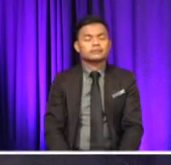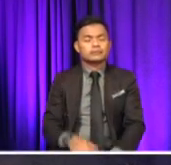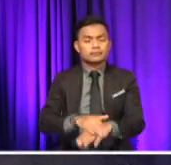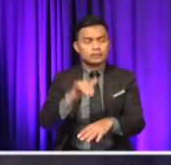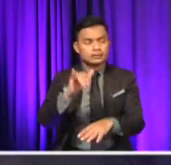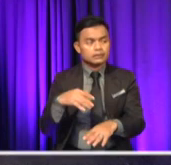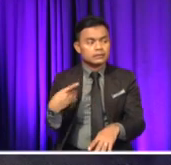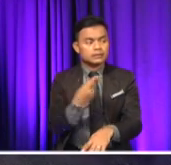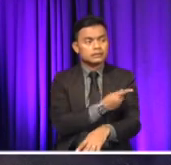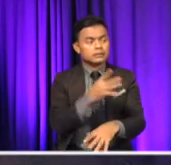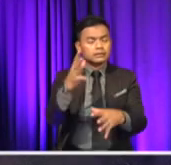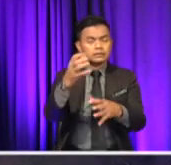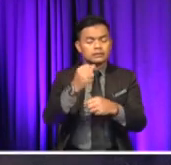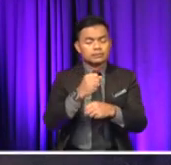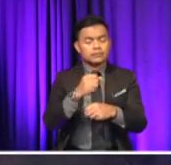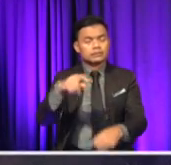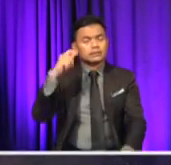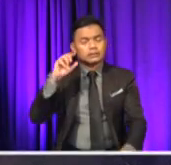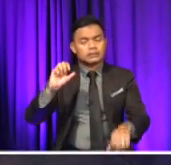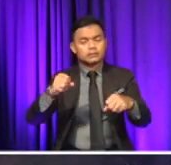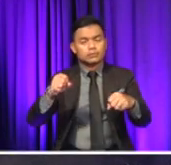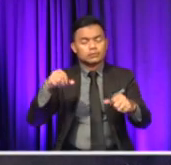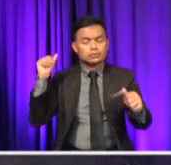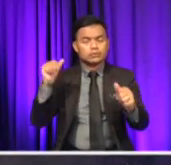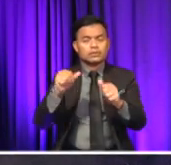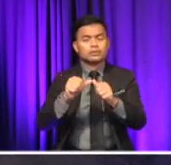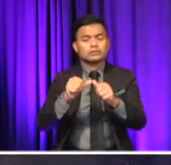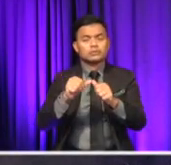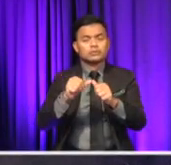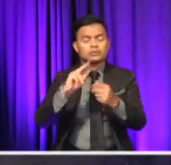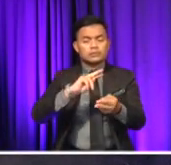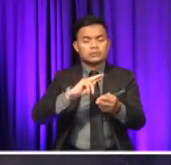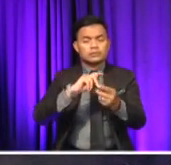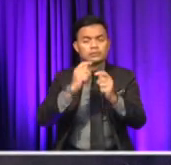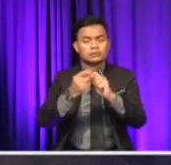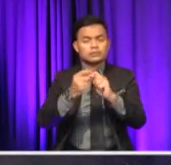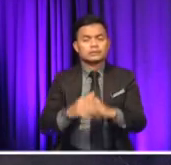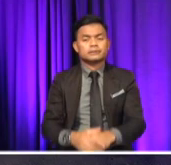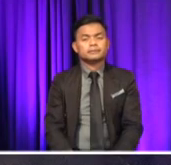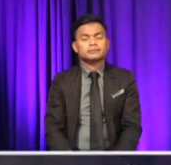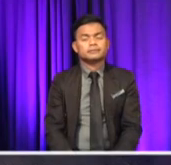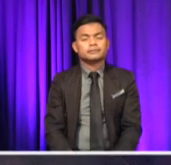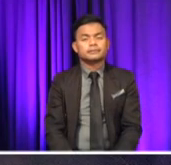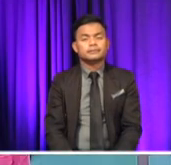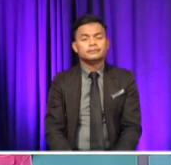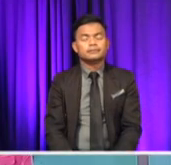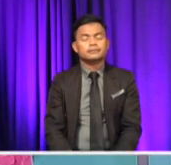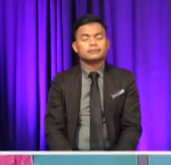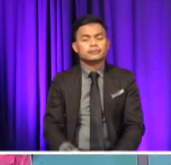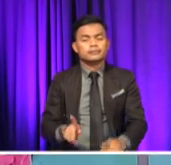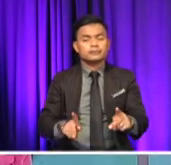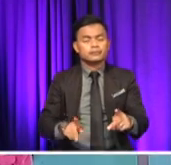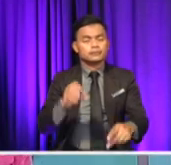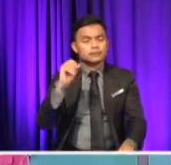tadi tentang motor tentang arus tentang penukar Oke kalau oke